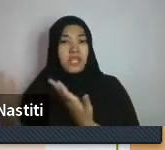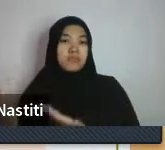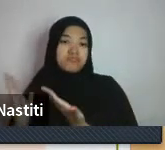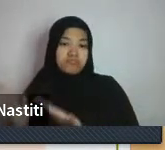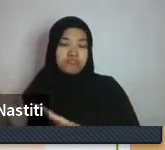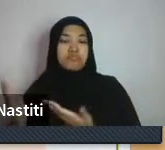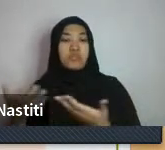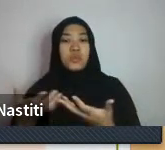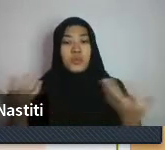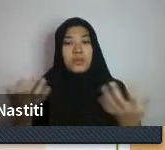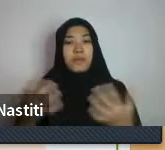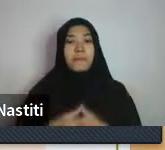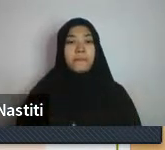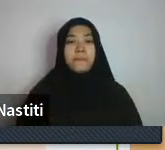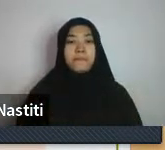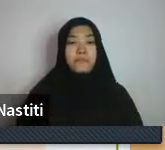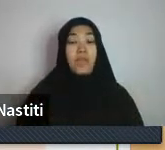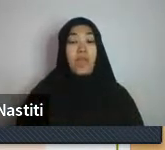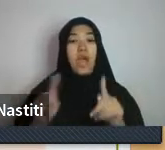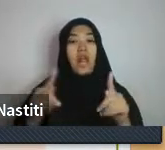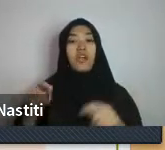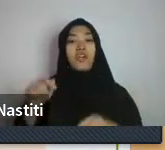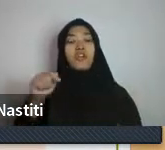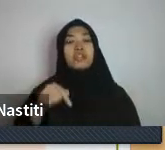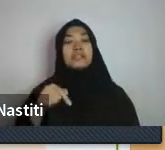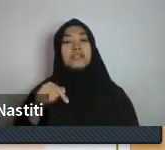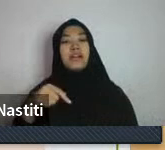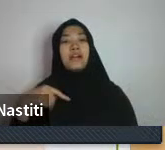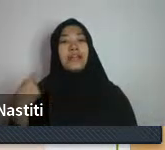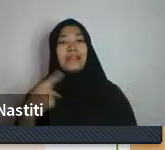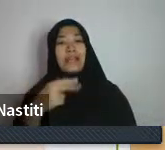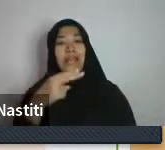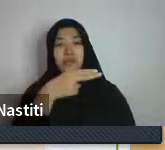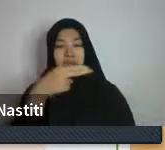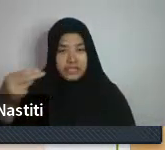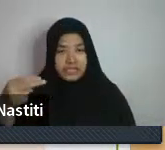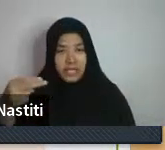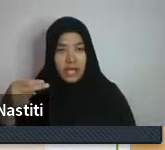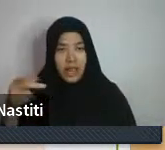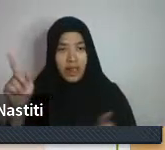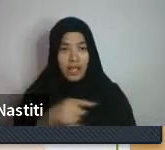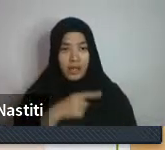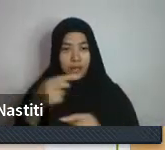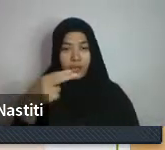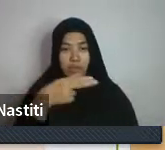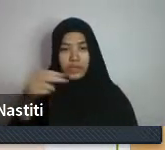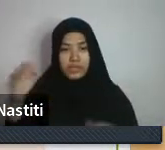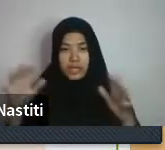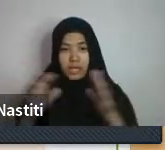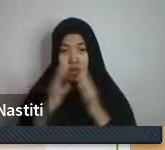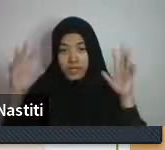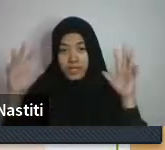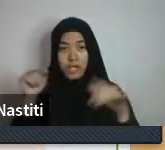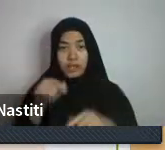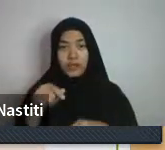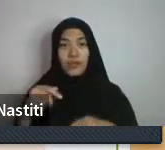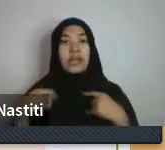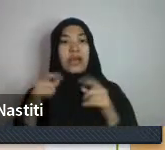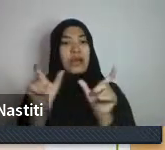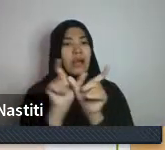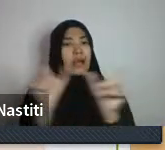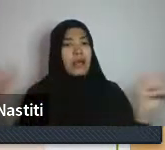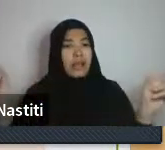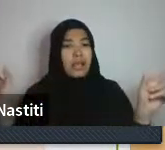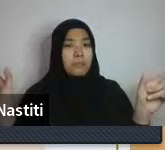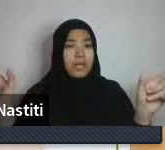Indonesia itu kan ada lagu ya, Indonesia Raya ya, bangunlah jiwanya gitu ya. Kalau kita lihat sebetulnya jiwa